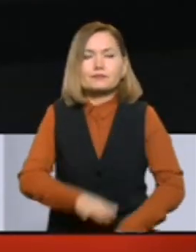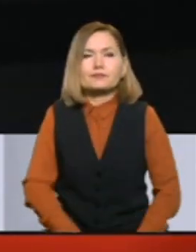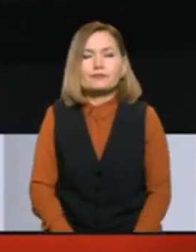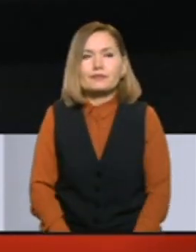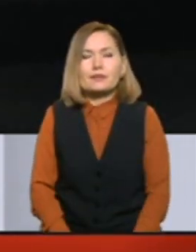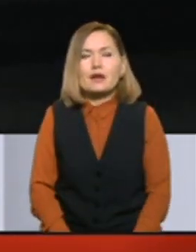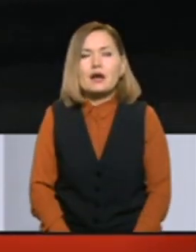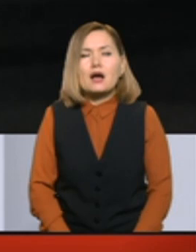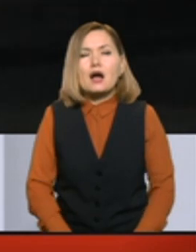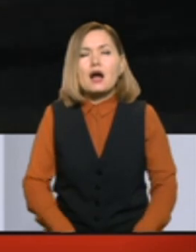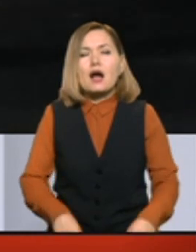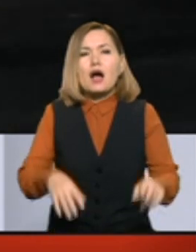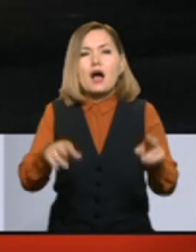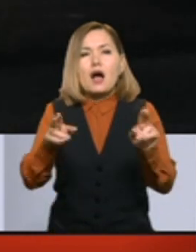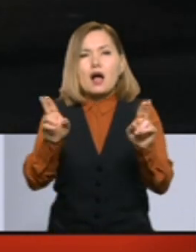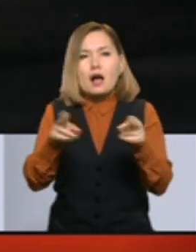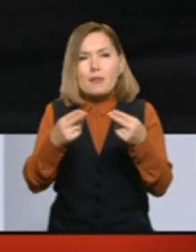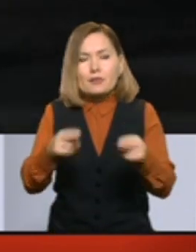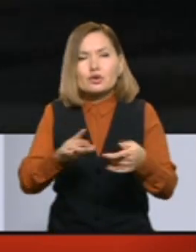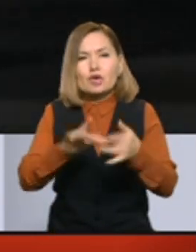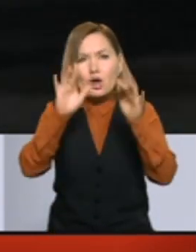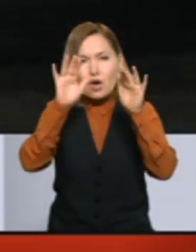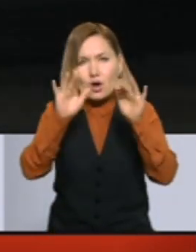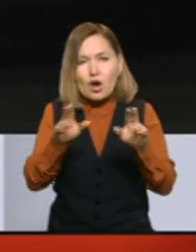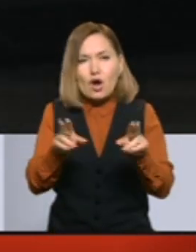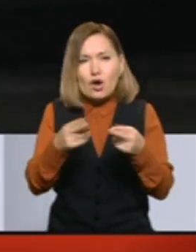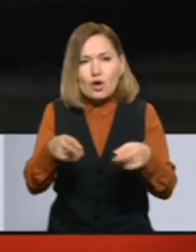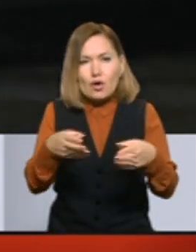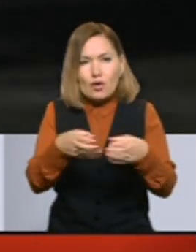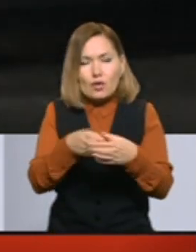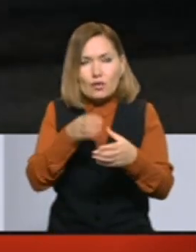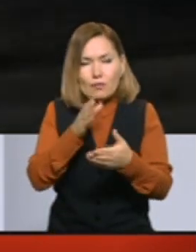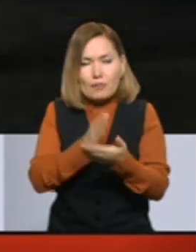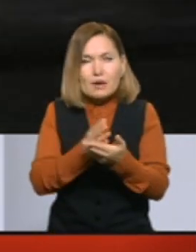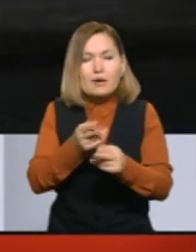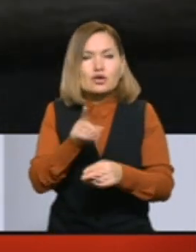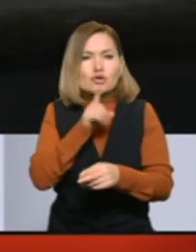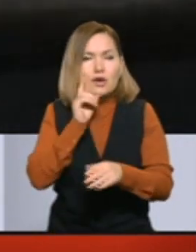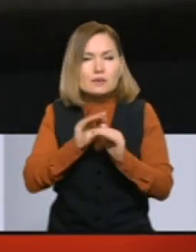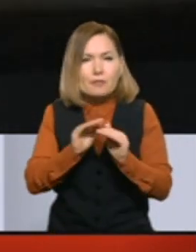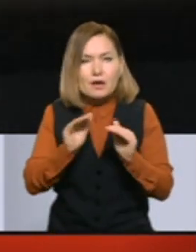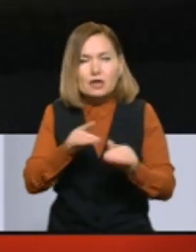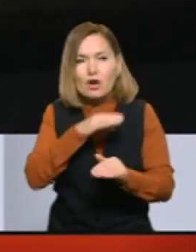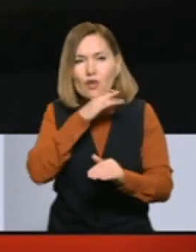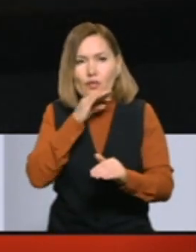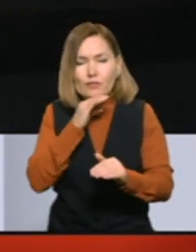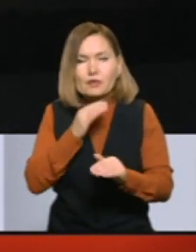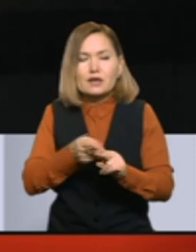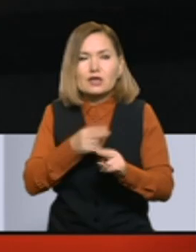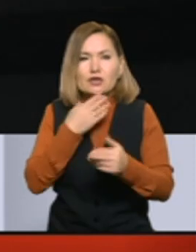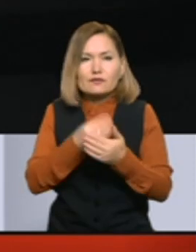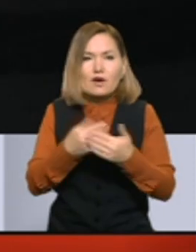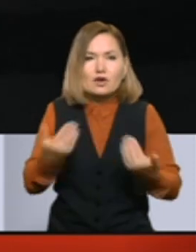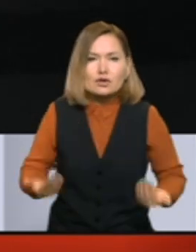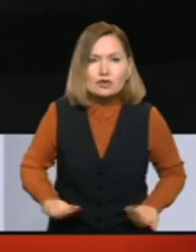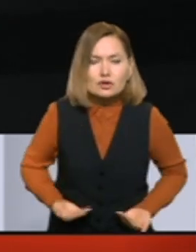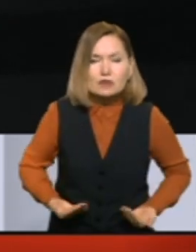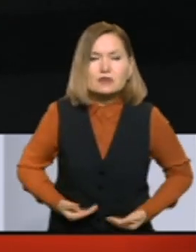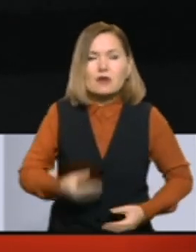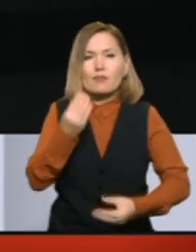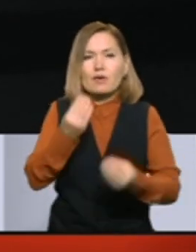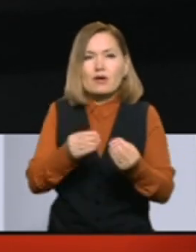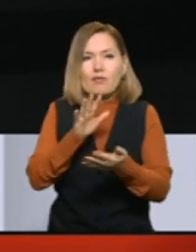Компьютерлік клуб дейміз, басқа да клубтар бар ғой ашылған. Соның бәрі біраз біздің жас балаларға, біздің болашағымызға біраз енді зиян